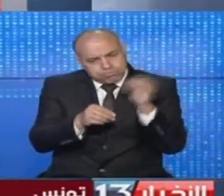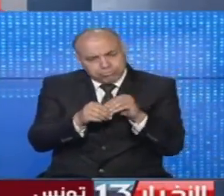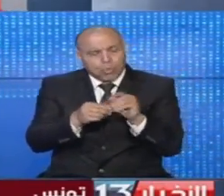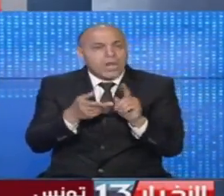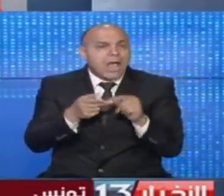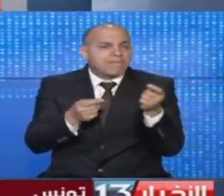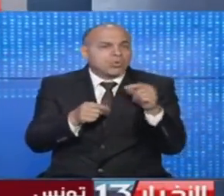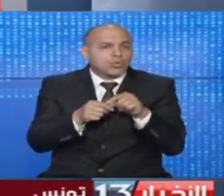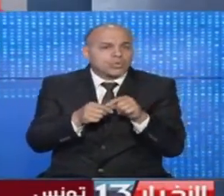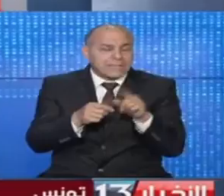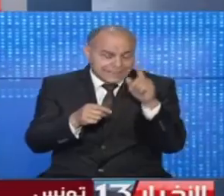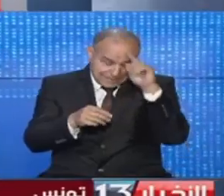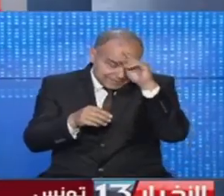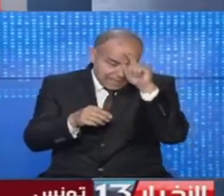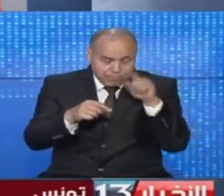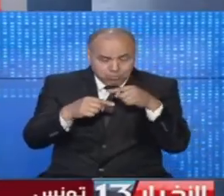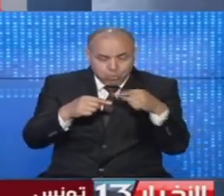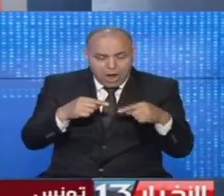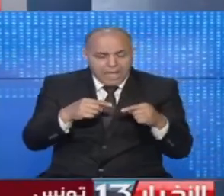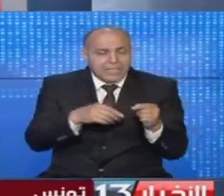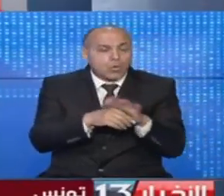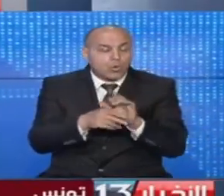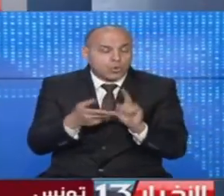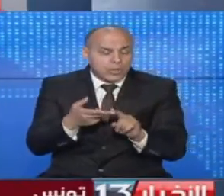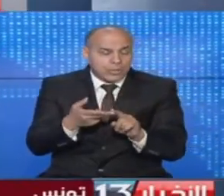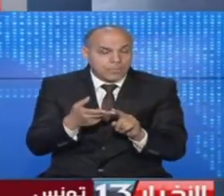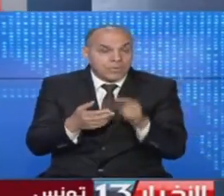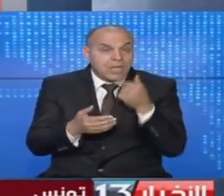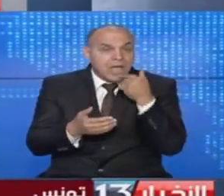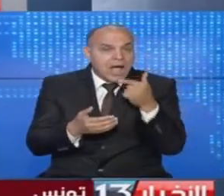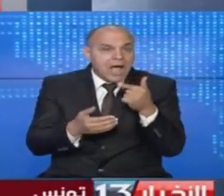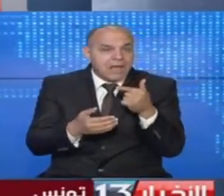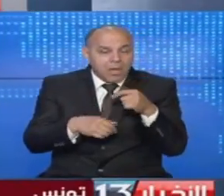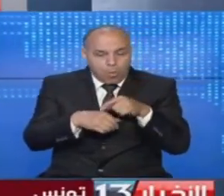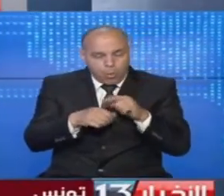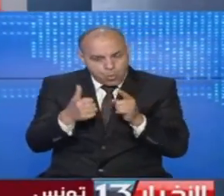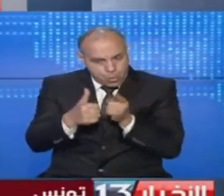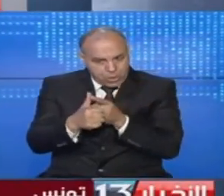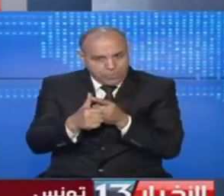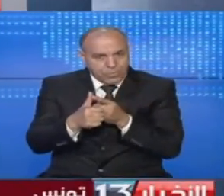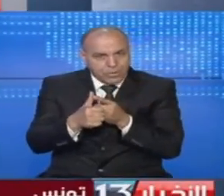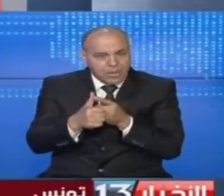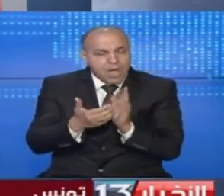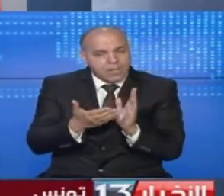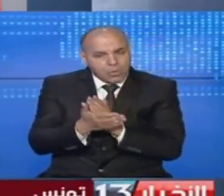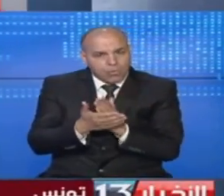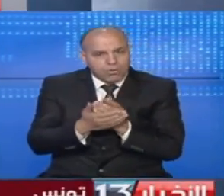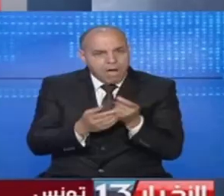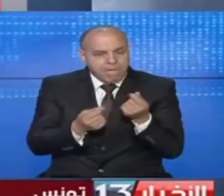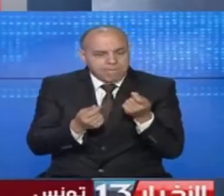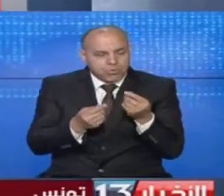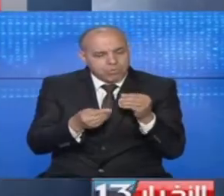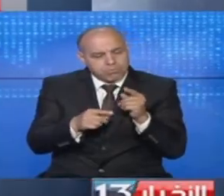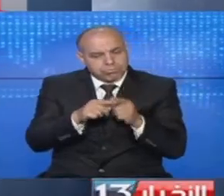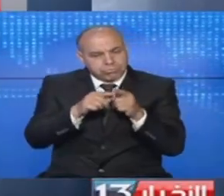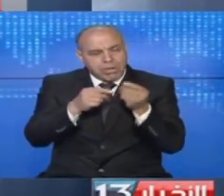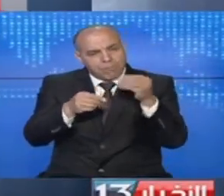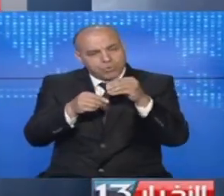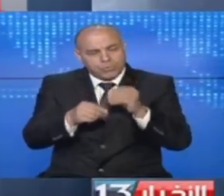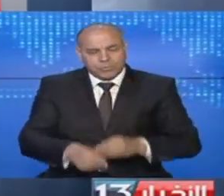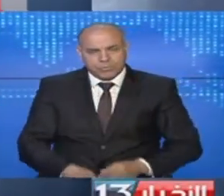مالية ومواجهة التداعيات السلبية لجائحة كوفيد-19 في مرحلة أولى وتوفير موارد إضافية.